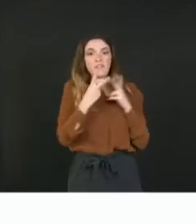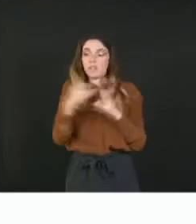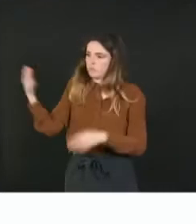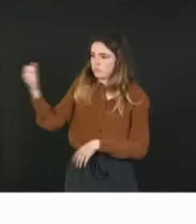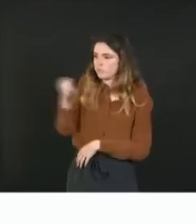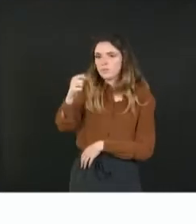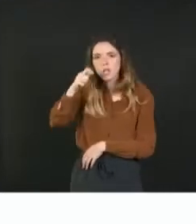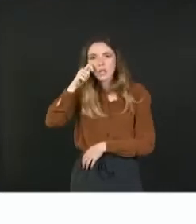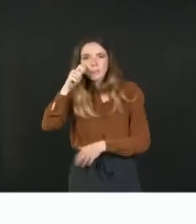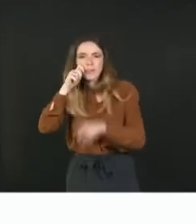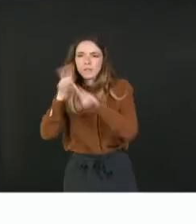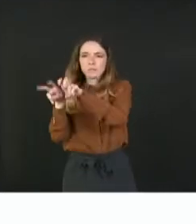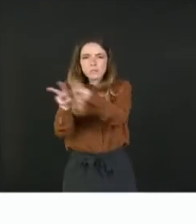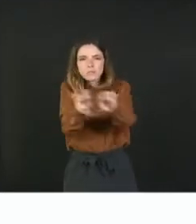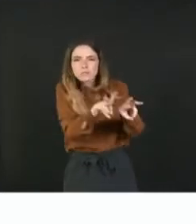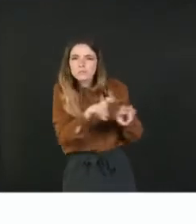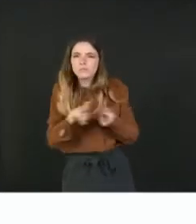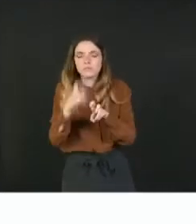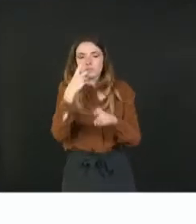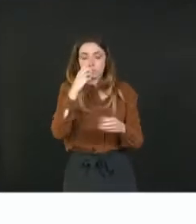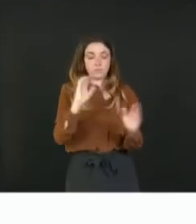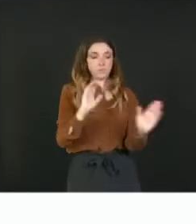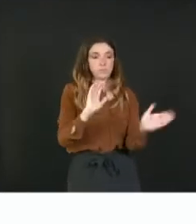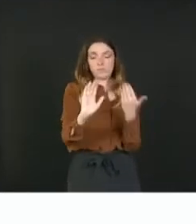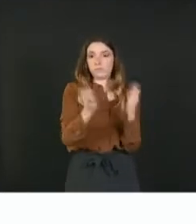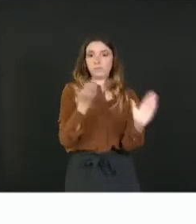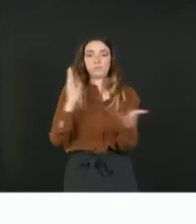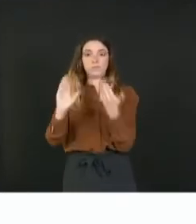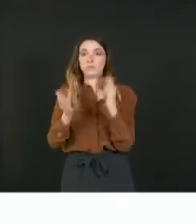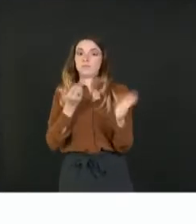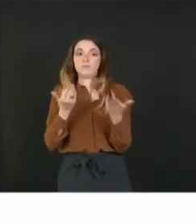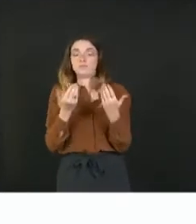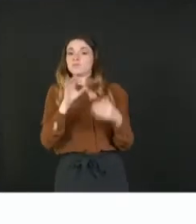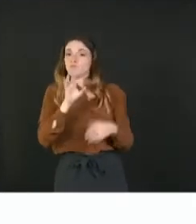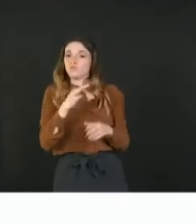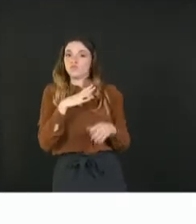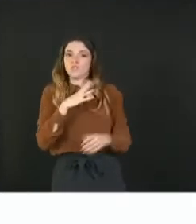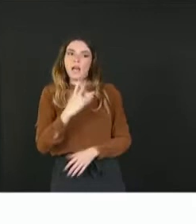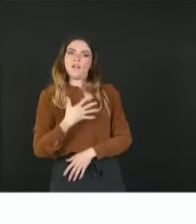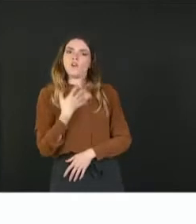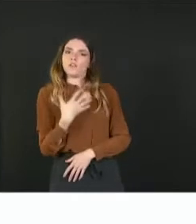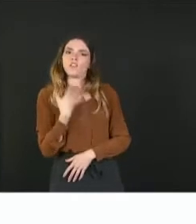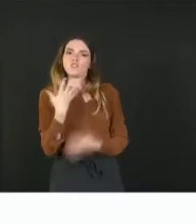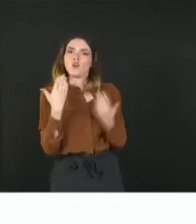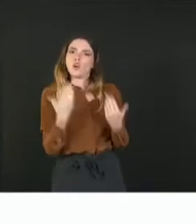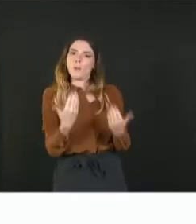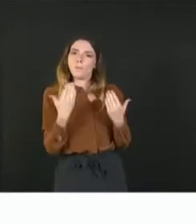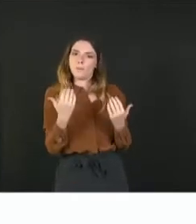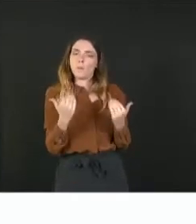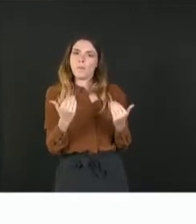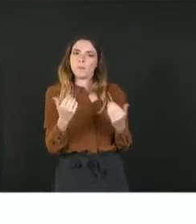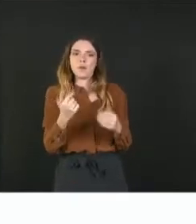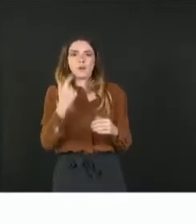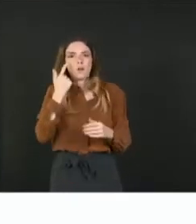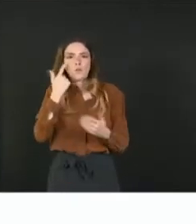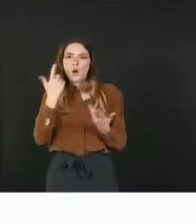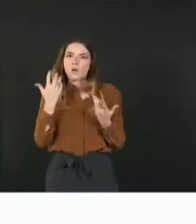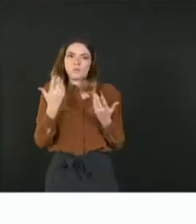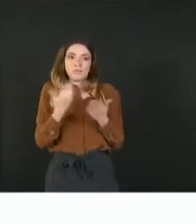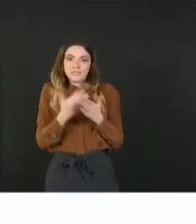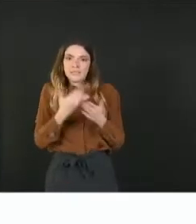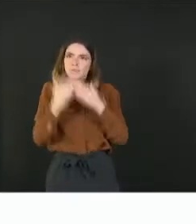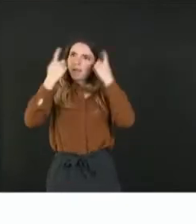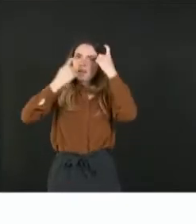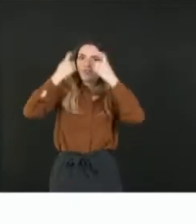des preuves scientifiques qui s'accumulent autour de ces bénéfices, notamment sur le rafraîchissement, c'est quand même bien montré aujourd'hui.